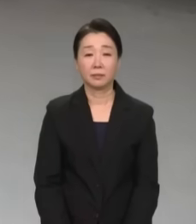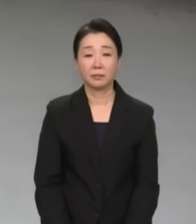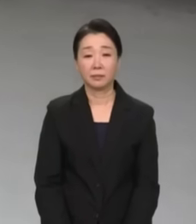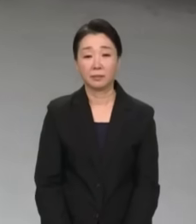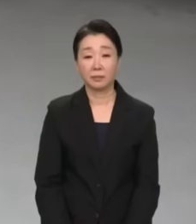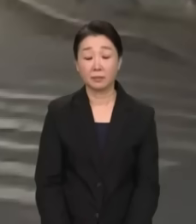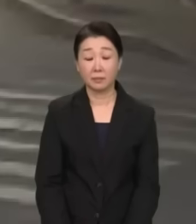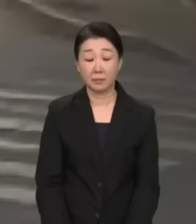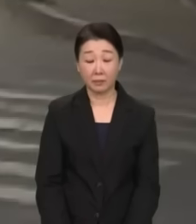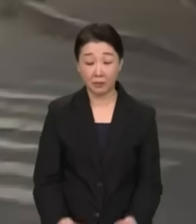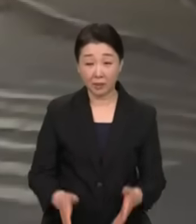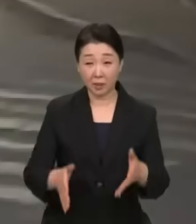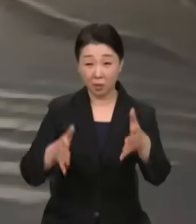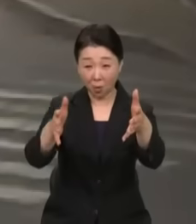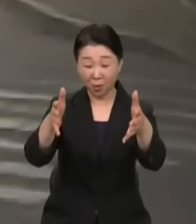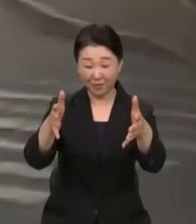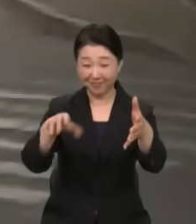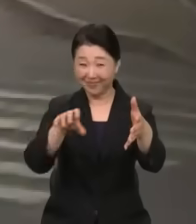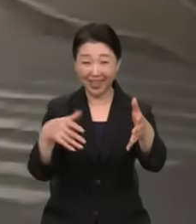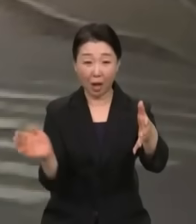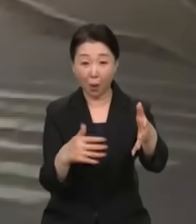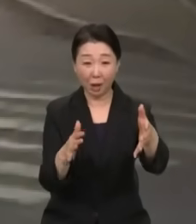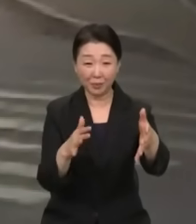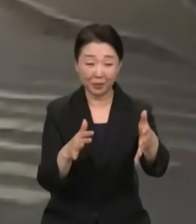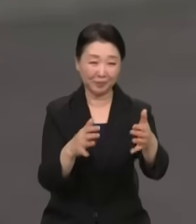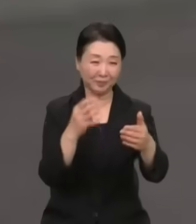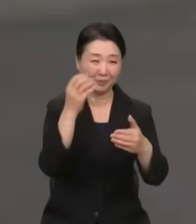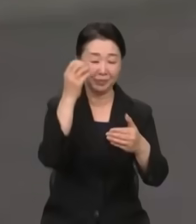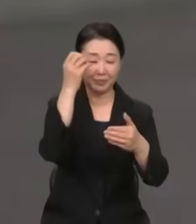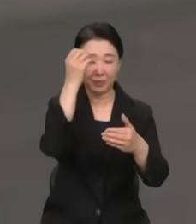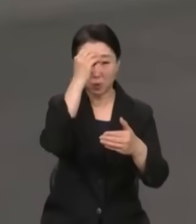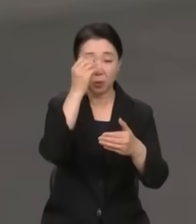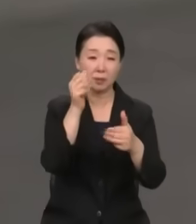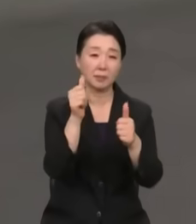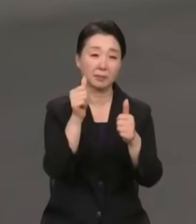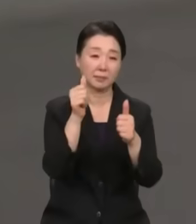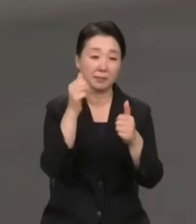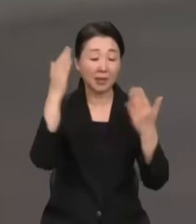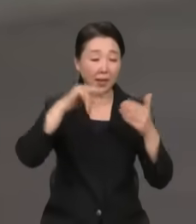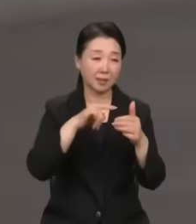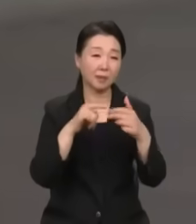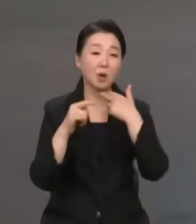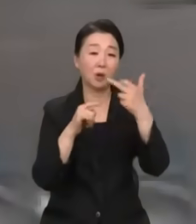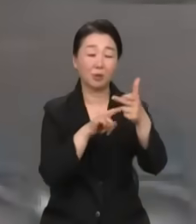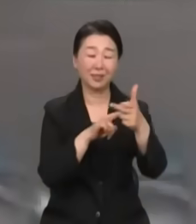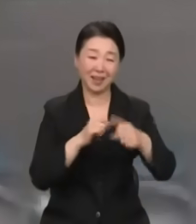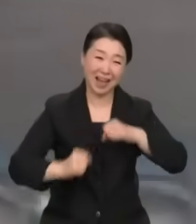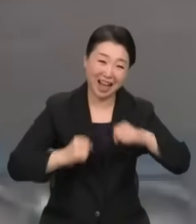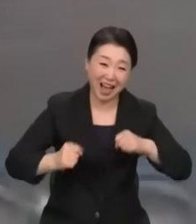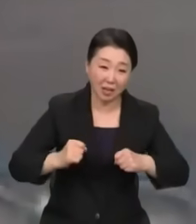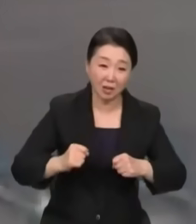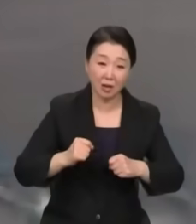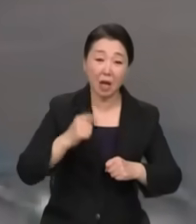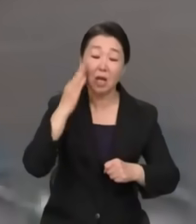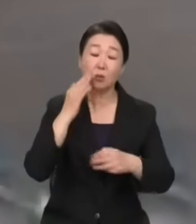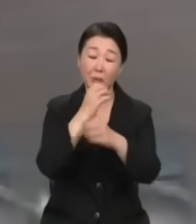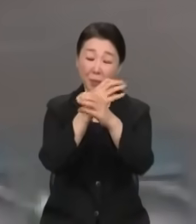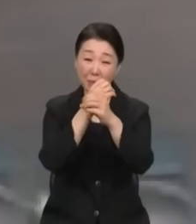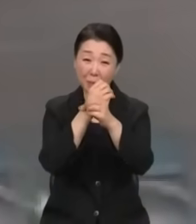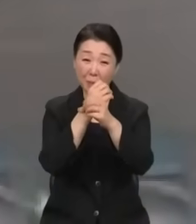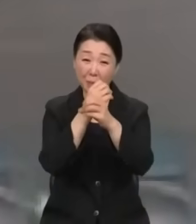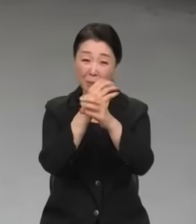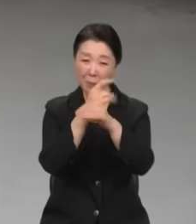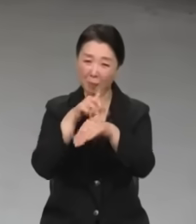차없는 도로가에 17살 고등학생은 뛰어갑니다 멀리 녹색 신호가 깜빡이고 있고 아이는 신호가 바뀌기 전에